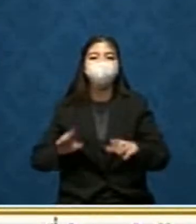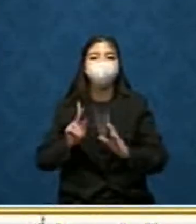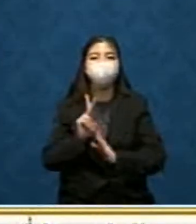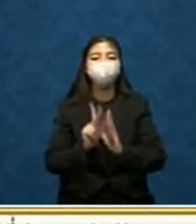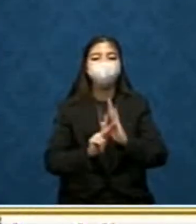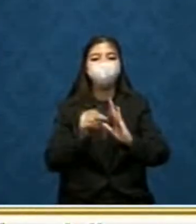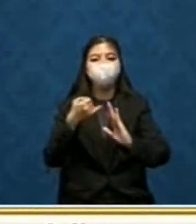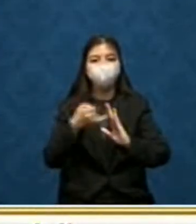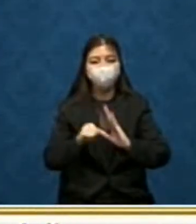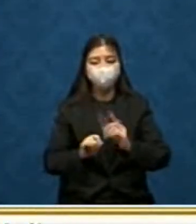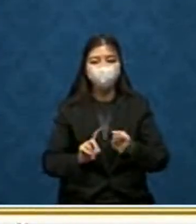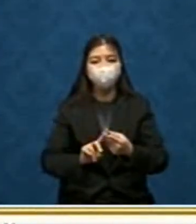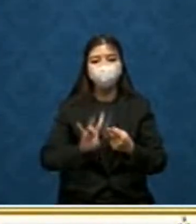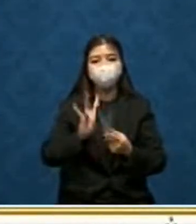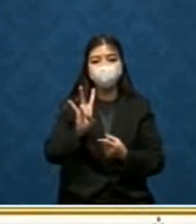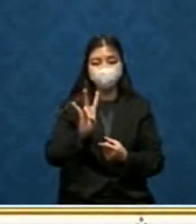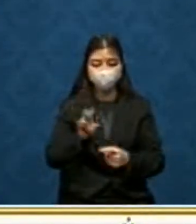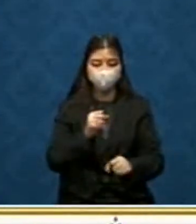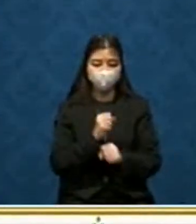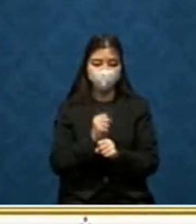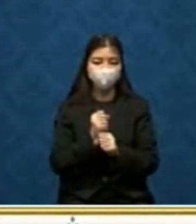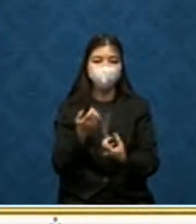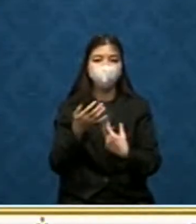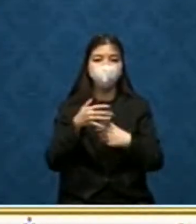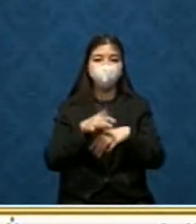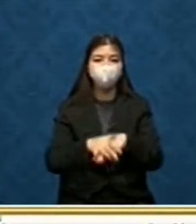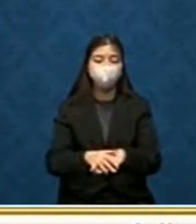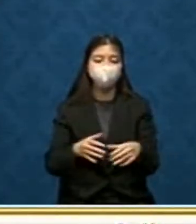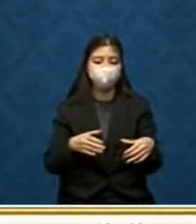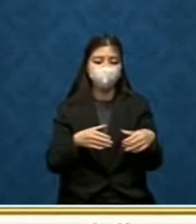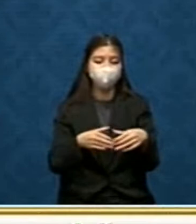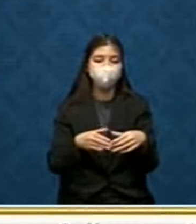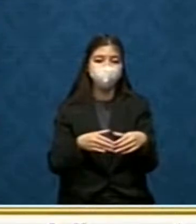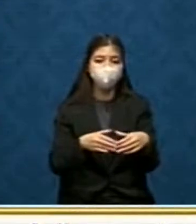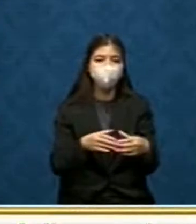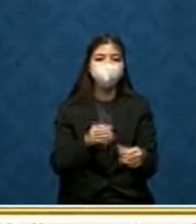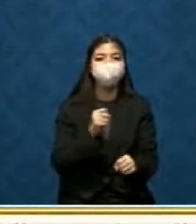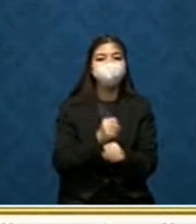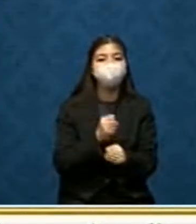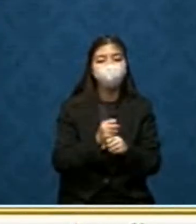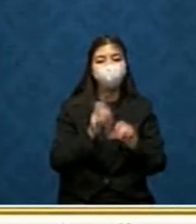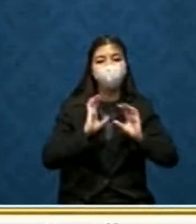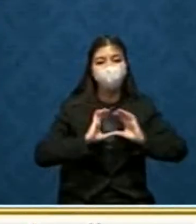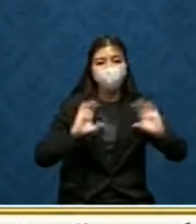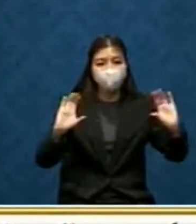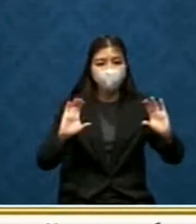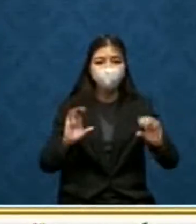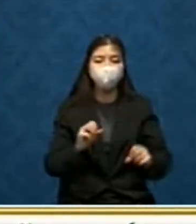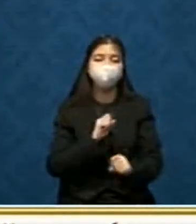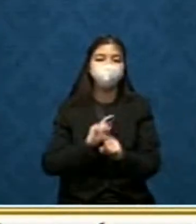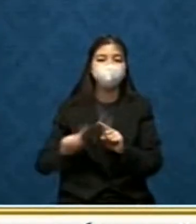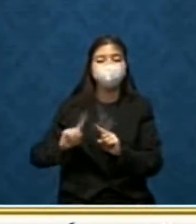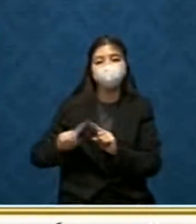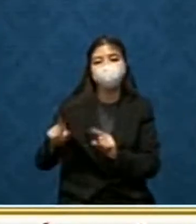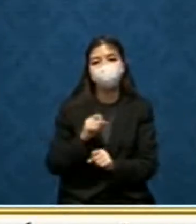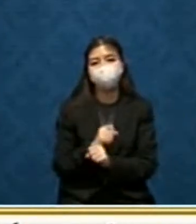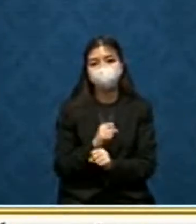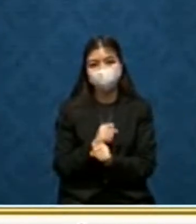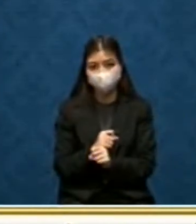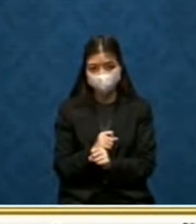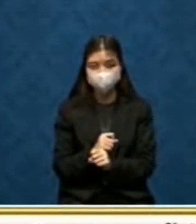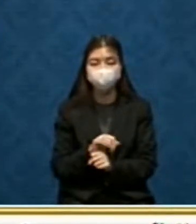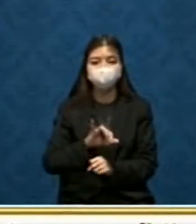7. แสกเขาไปอยู่ในพักการเมองด้วย นั่งในพักการเมืองด้วย เป็นในทุนให่ใหพกกเมืองด้วยดีไม่ดี